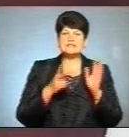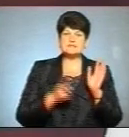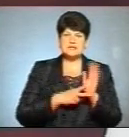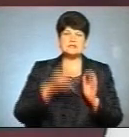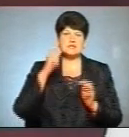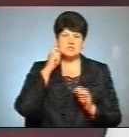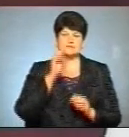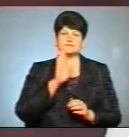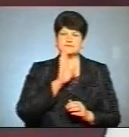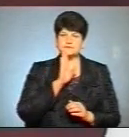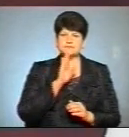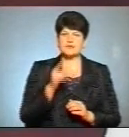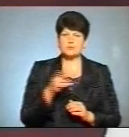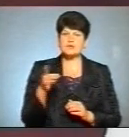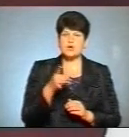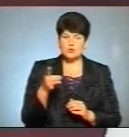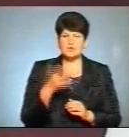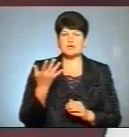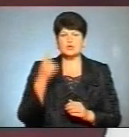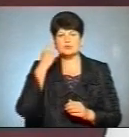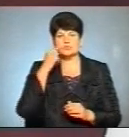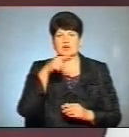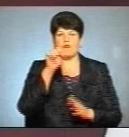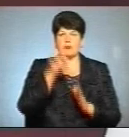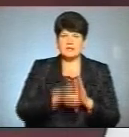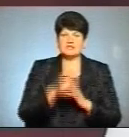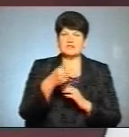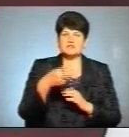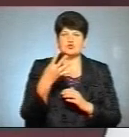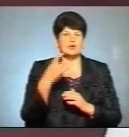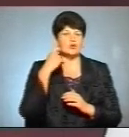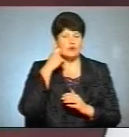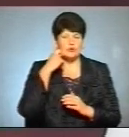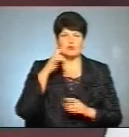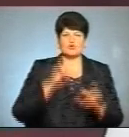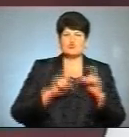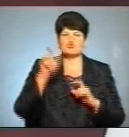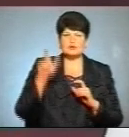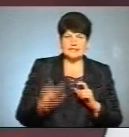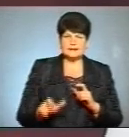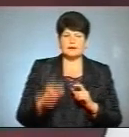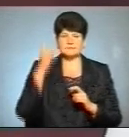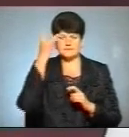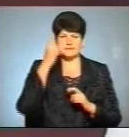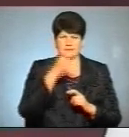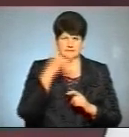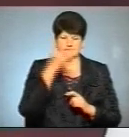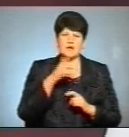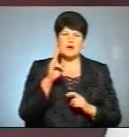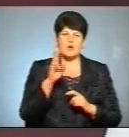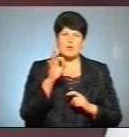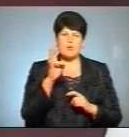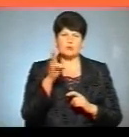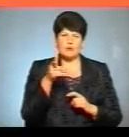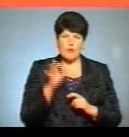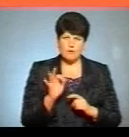Сімнадцятирічній жительці Тернопільського району, яку підозрюють у вбивстві 24-річного студента-громадянина Конго, обрали міру запобіжного